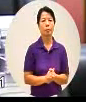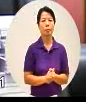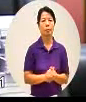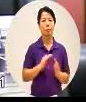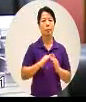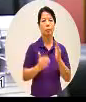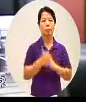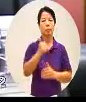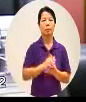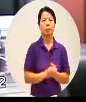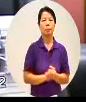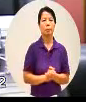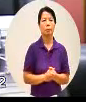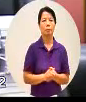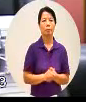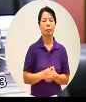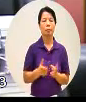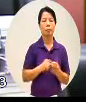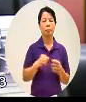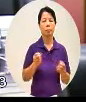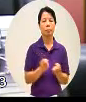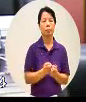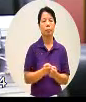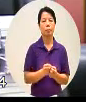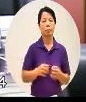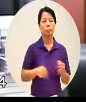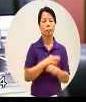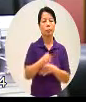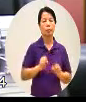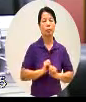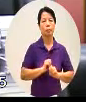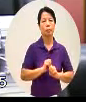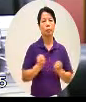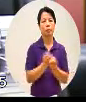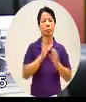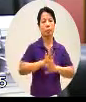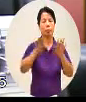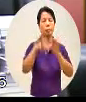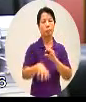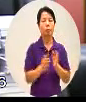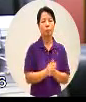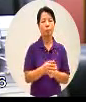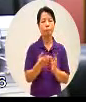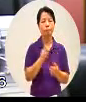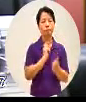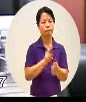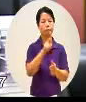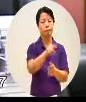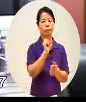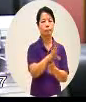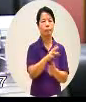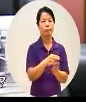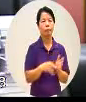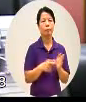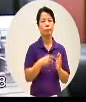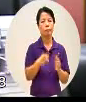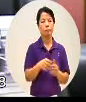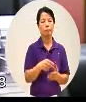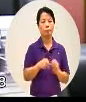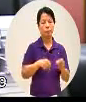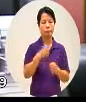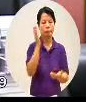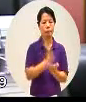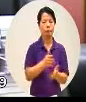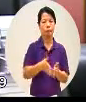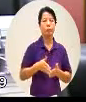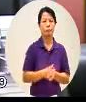长就跟我们那个经发局明确的指示，这个计划要终止，那